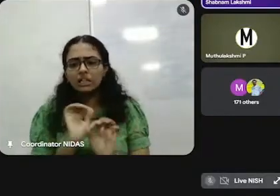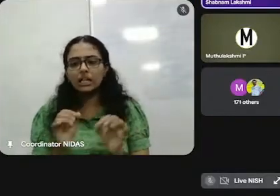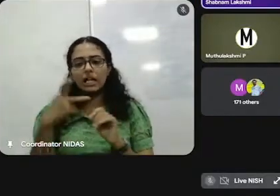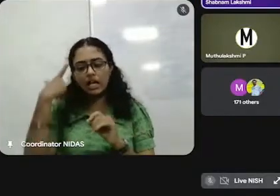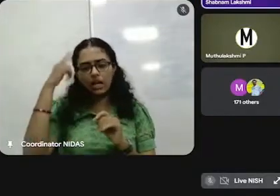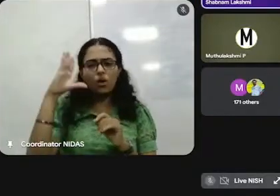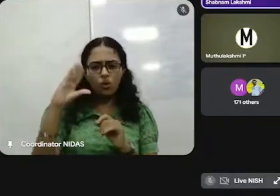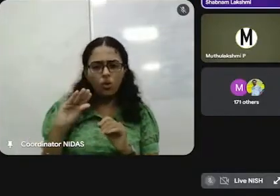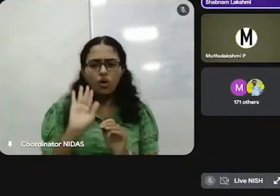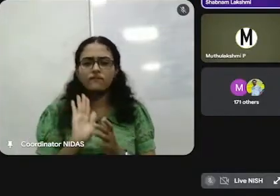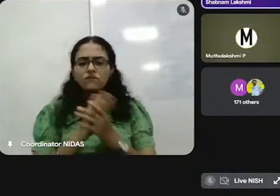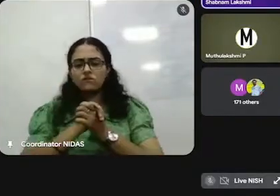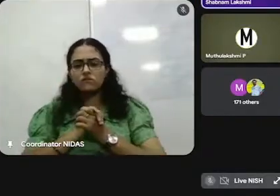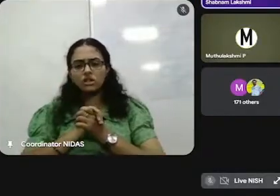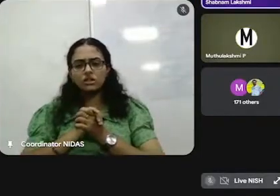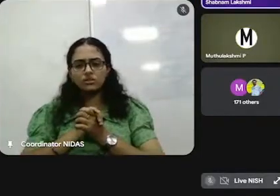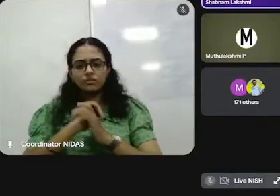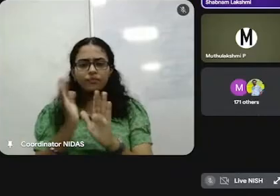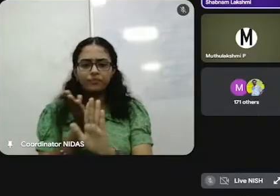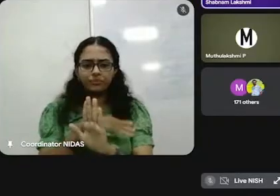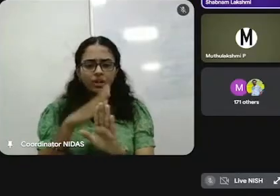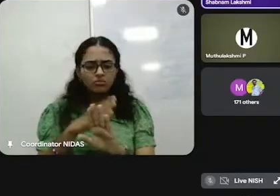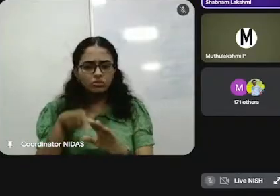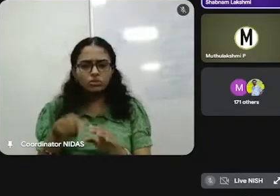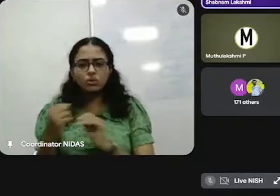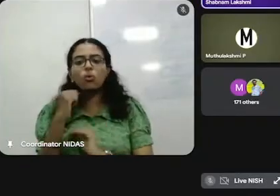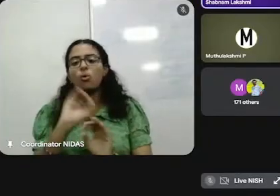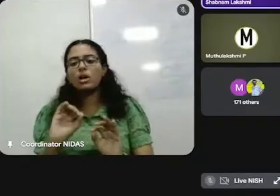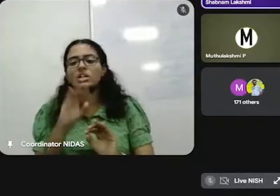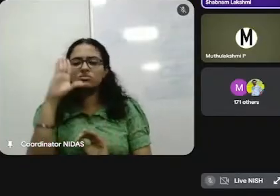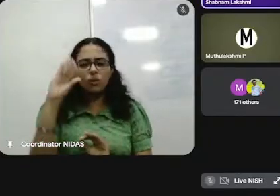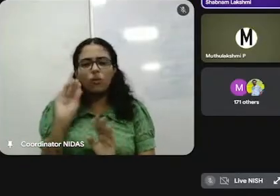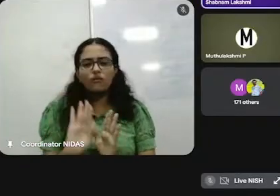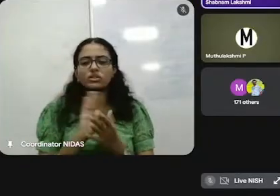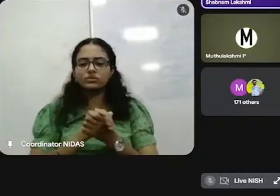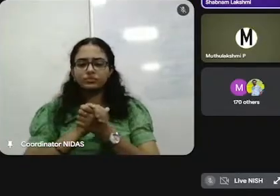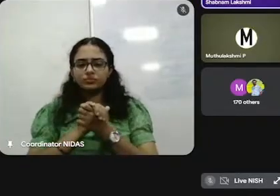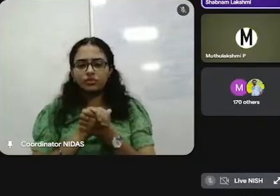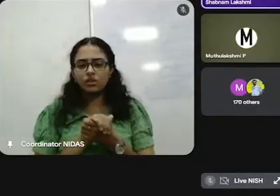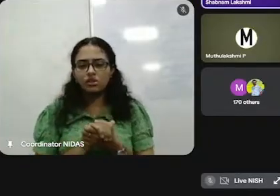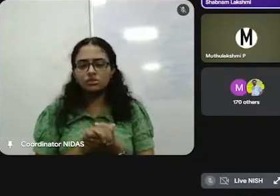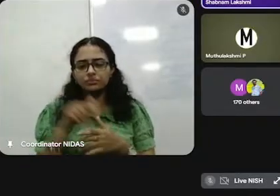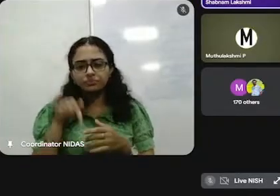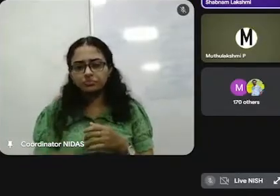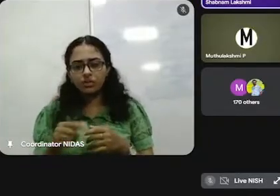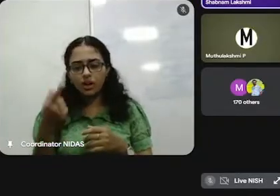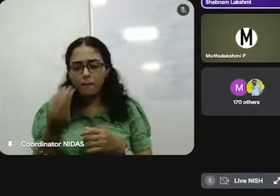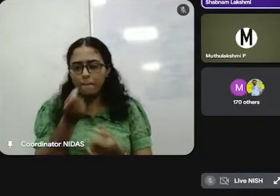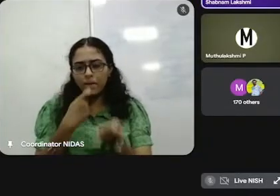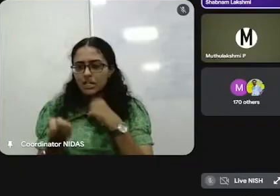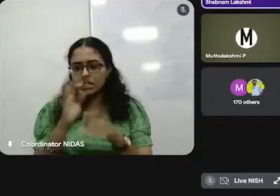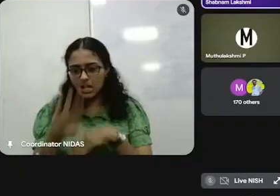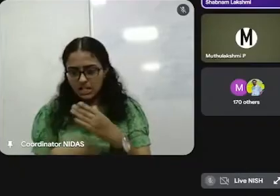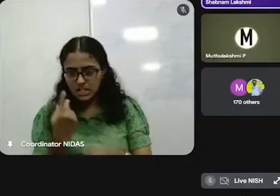സ്ട്രോങ് അത്രയും മുന്നേ വരുന്ന അത്രയും സ്ട്രോങ് ഇല്ല ഇപ്പൊ. പക്ഷെ ആ മെഡിസിൻസ് അതൊക്കെ എടുക്കാൻ തുടങ്ങിയതിന് ശേഷമാണ്, അതുമായിട്ട് റിലേറ്റഡ് ആണോ